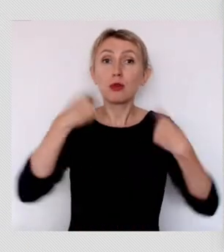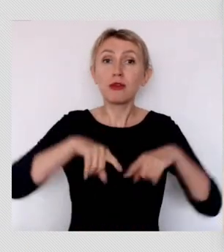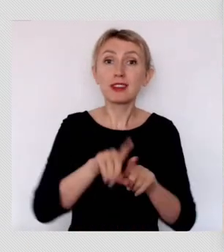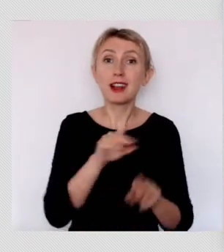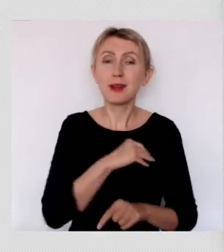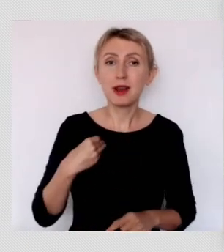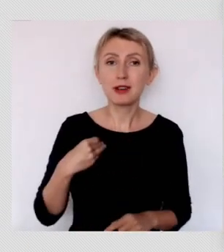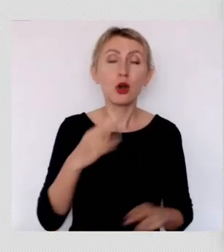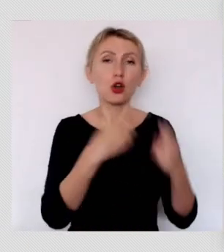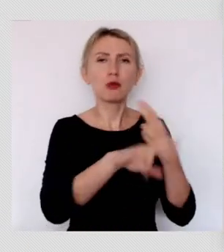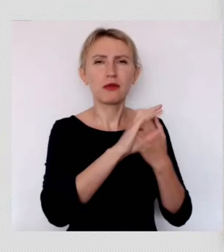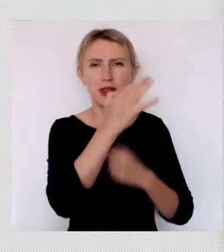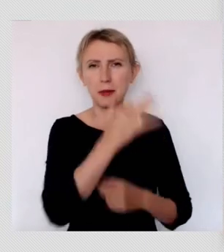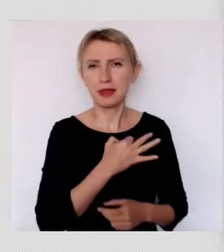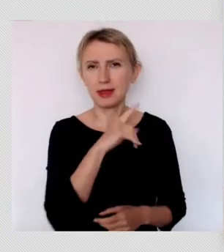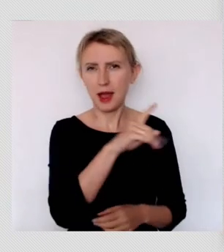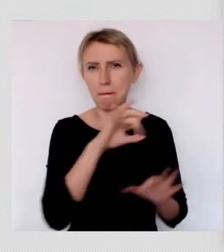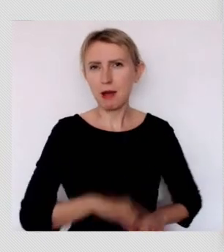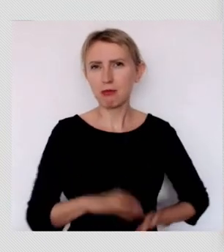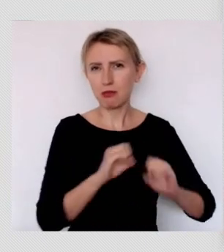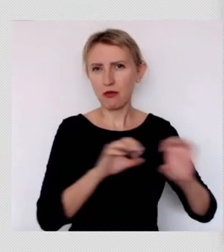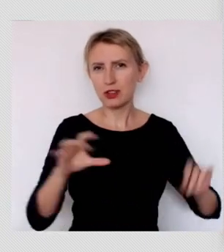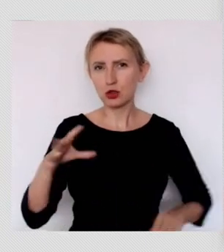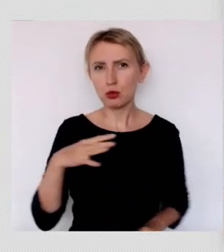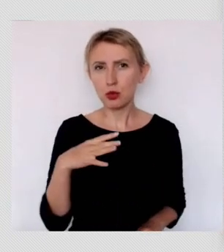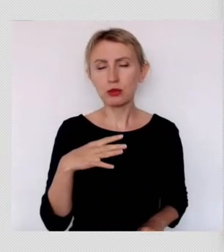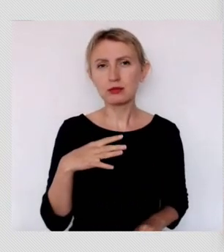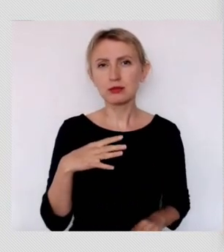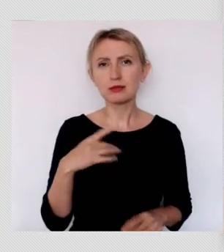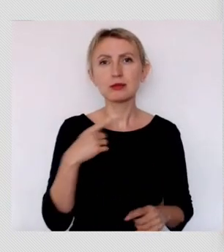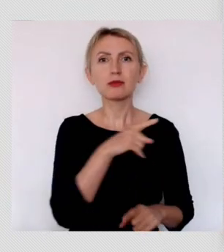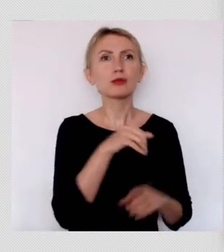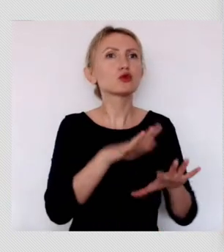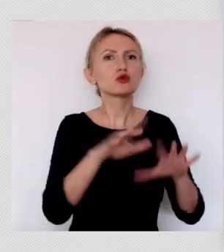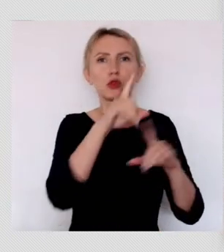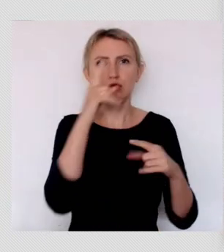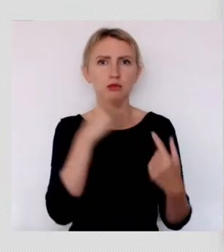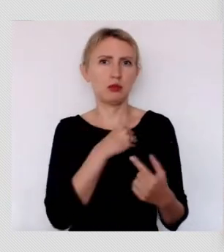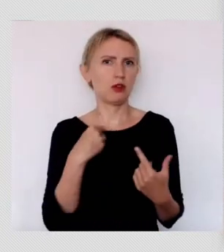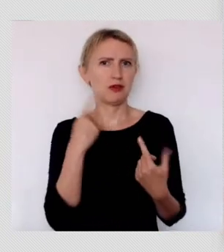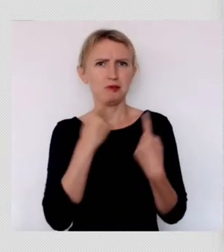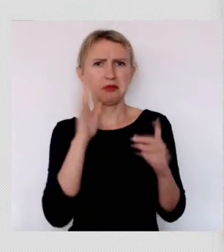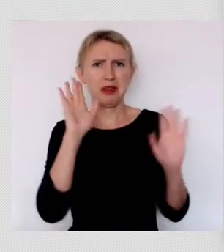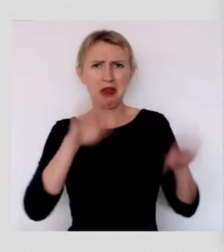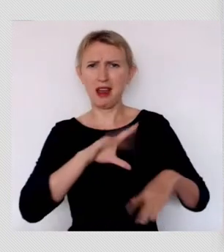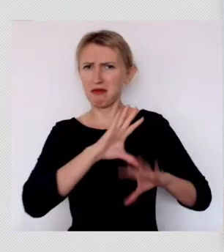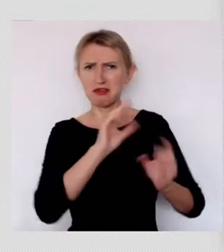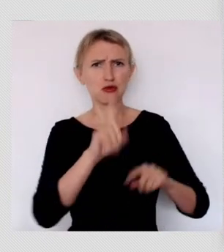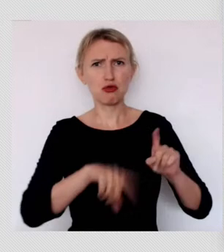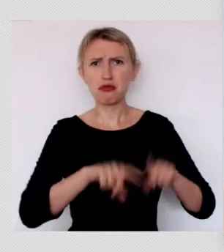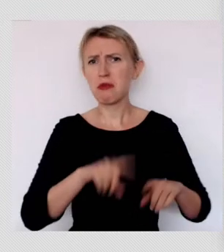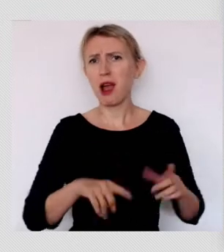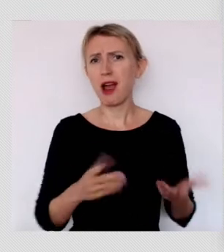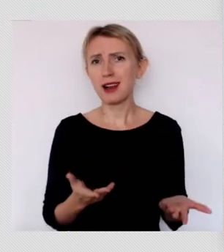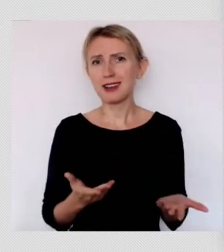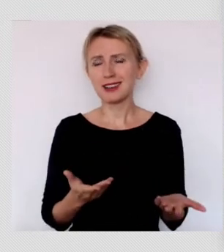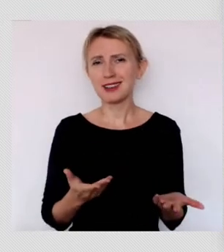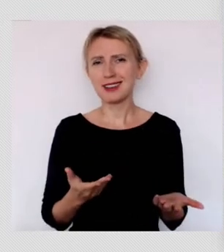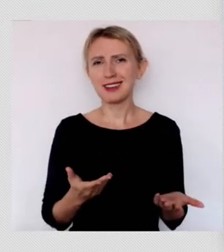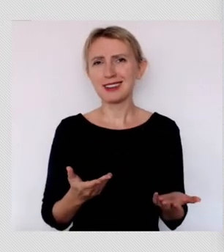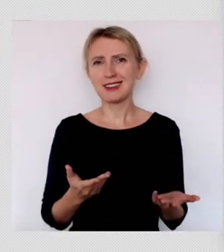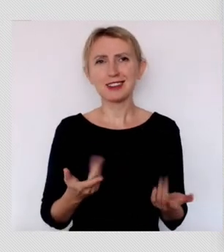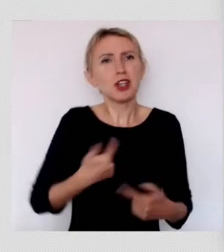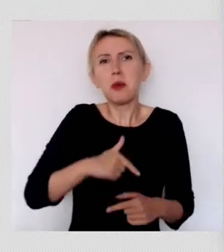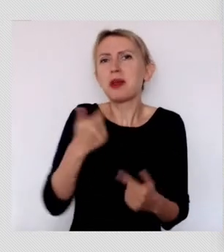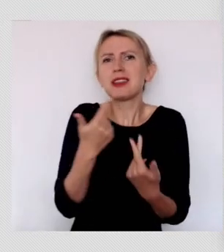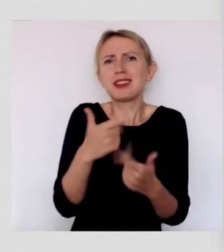na to pytanie, które pan profesor zadał, uważa, że wszystko jest w zasadzie normalne, że nie musimy